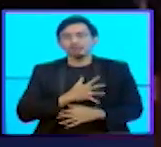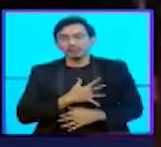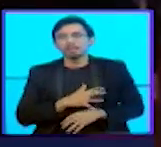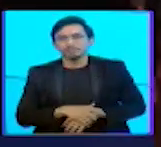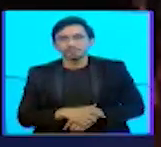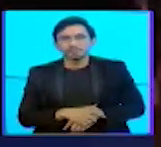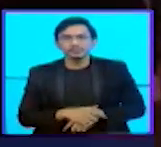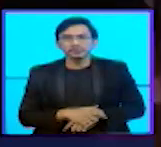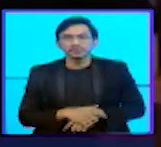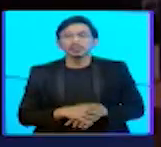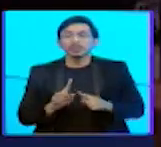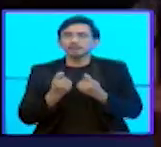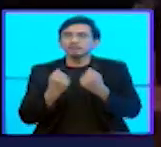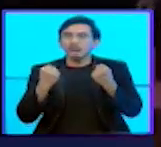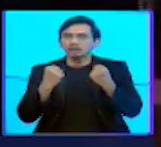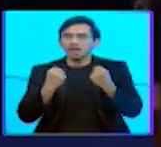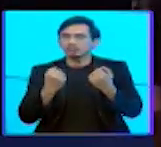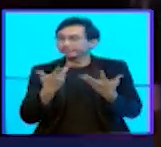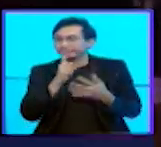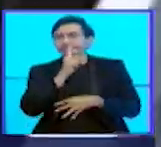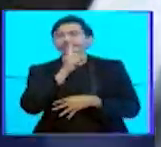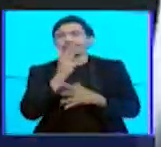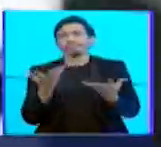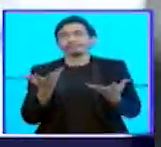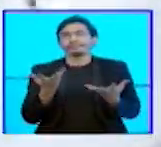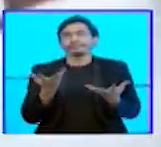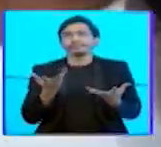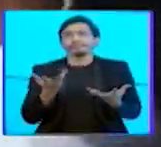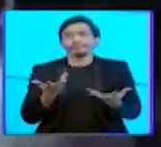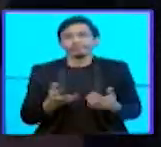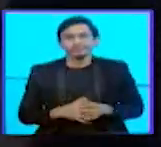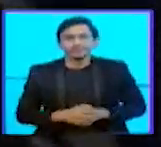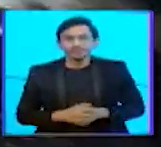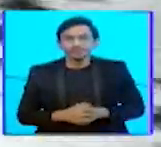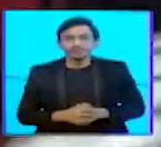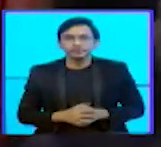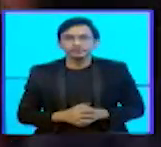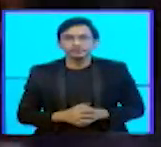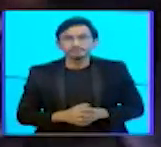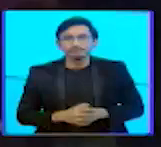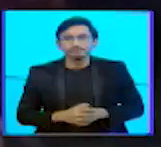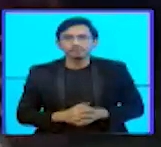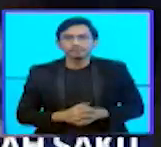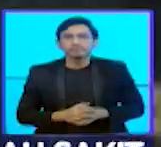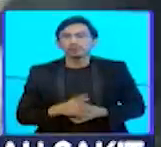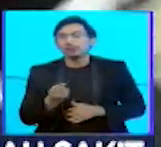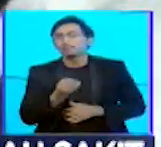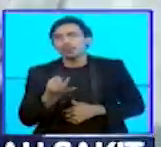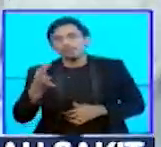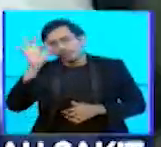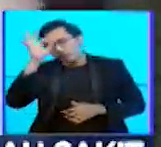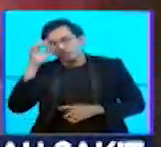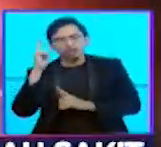atau apa, punya nama baju perawat yang harus dihantam semua. Pasca kejadian pengambilan paksa jenazah, sejumlah aparat kepolisian disiagakan di